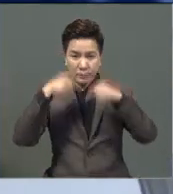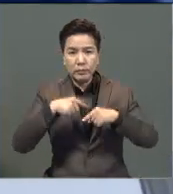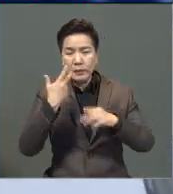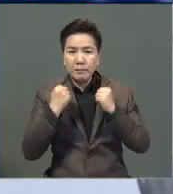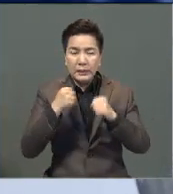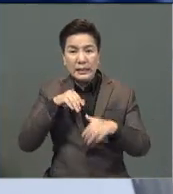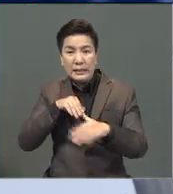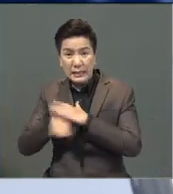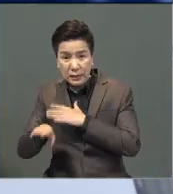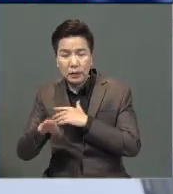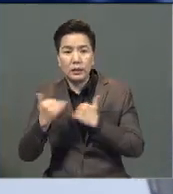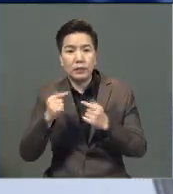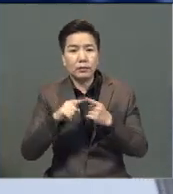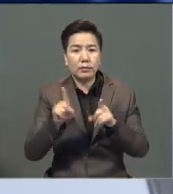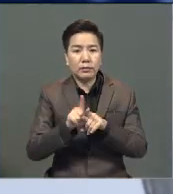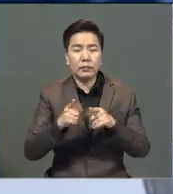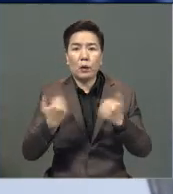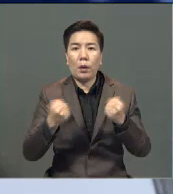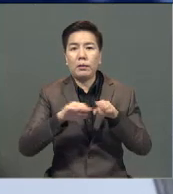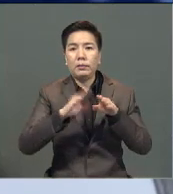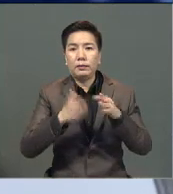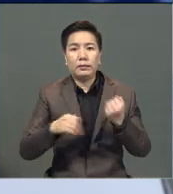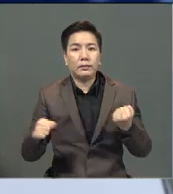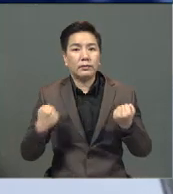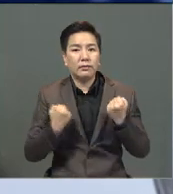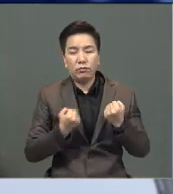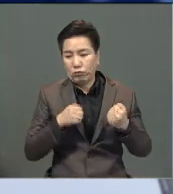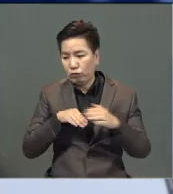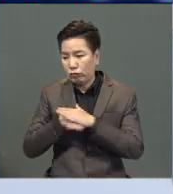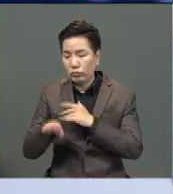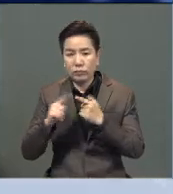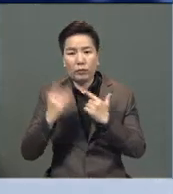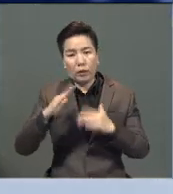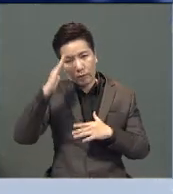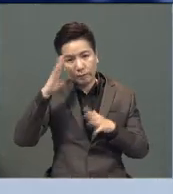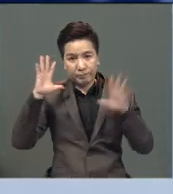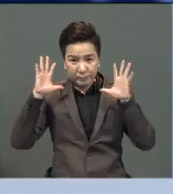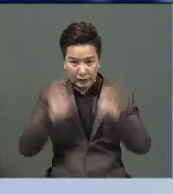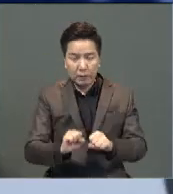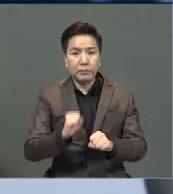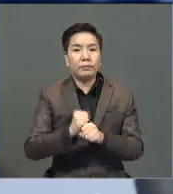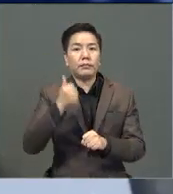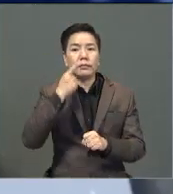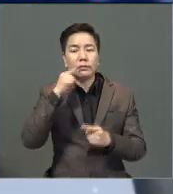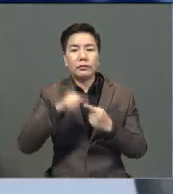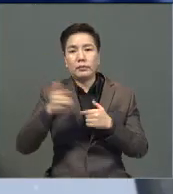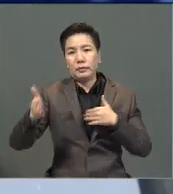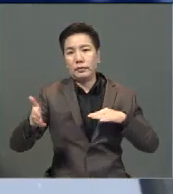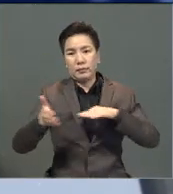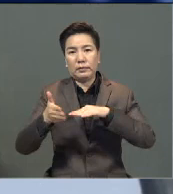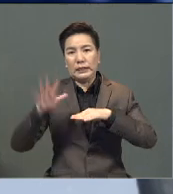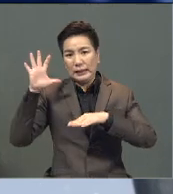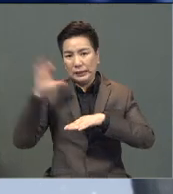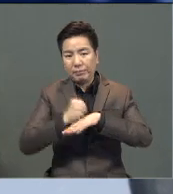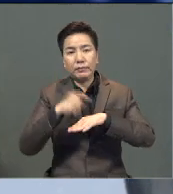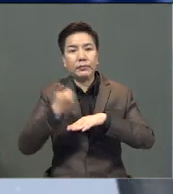ตุก็พยายามหลบหนีนะคะโดยใช้รถกระบะเนี่ยขับออกจากฐานเจ้าหน้าที่ก็สกัดจับเอาไว้ได้ค่ะที่ด่านเกาะหม้อ